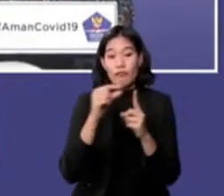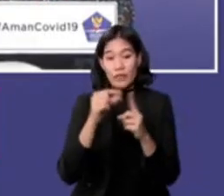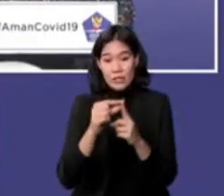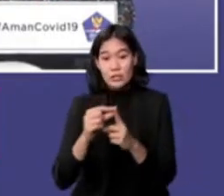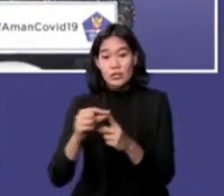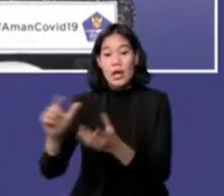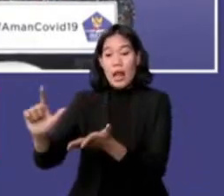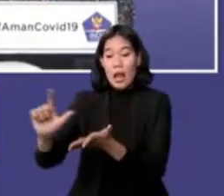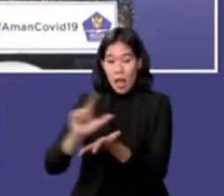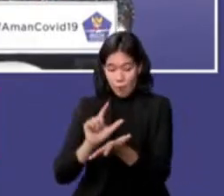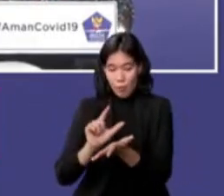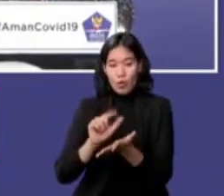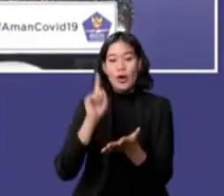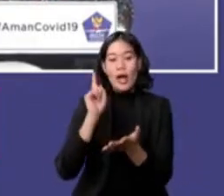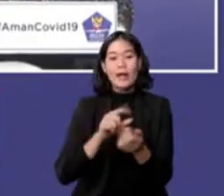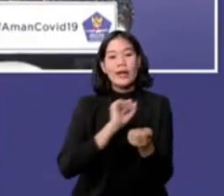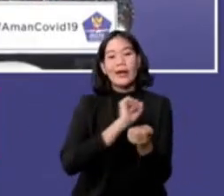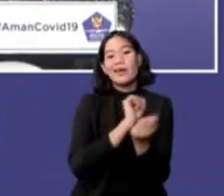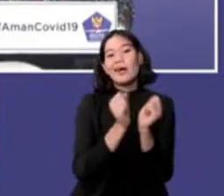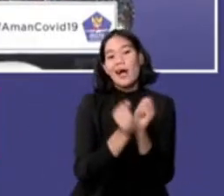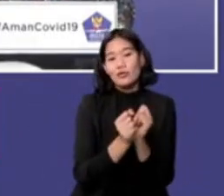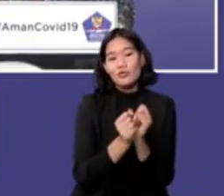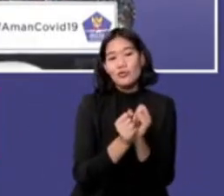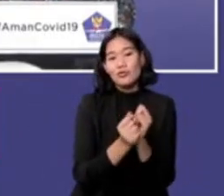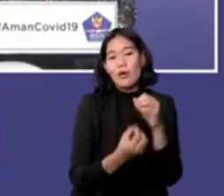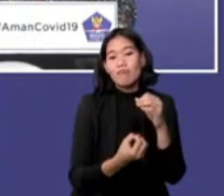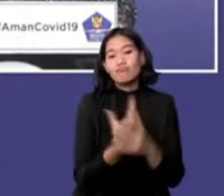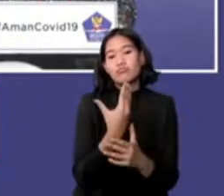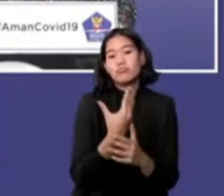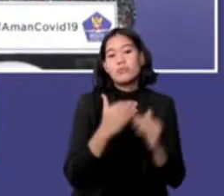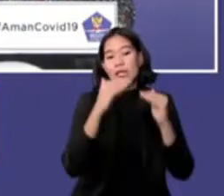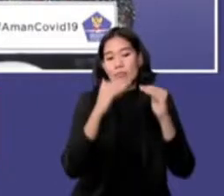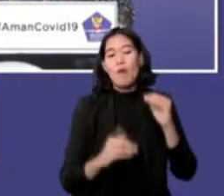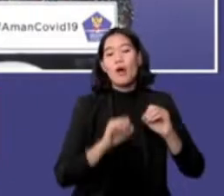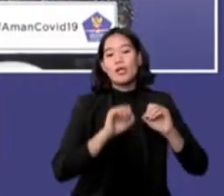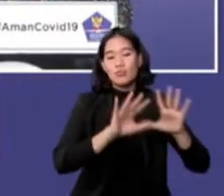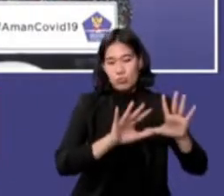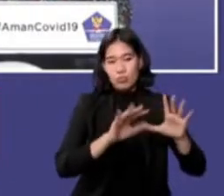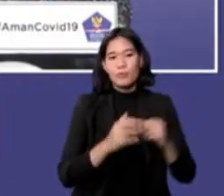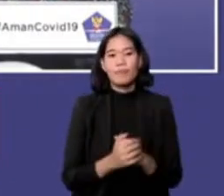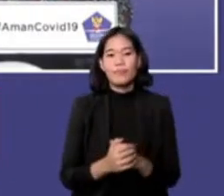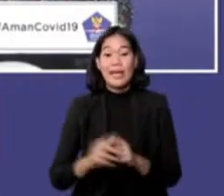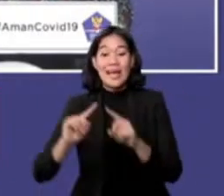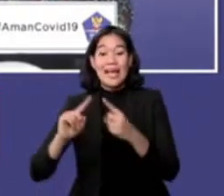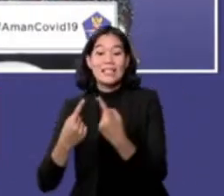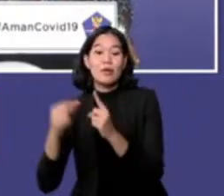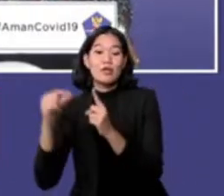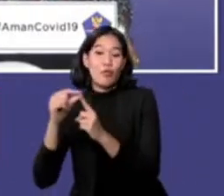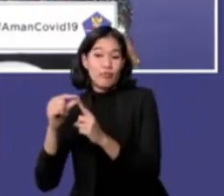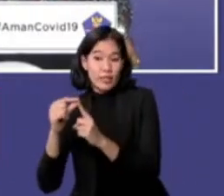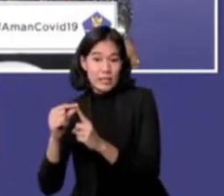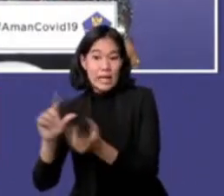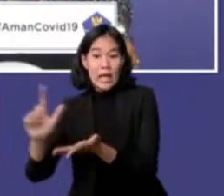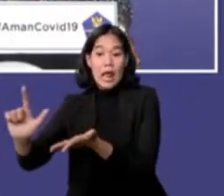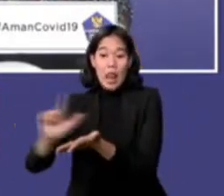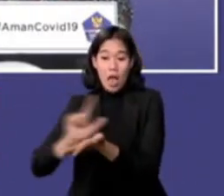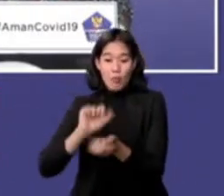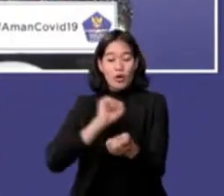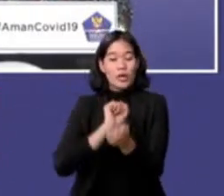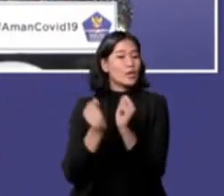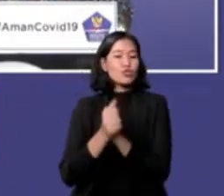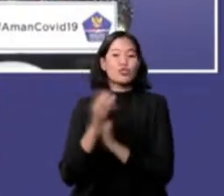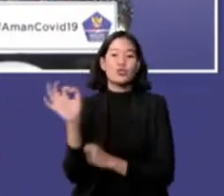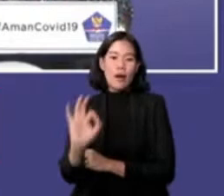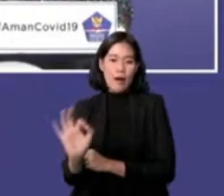yang melaporkan penambahan kasus di bawah 10. Bahkan ada 11 provinsi yang hari ini sama sekali tidak melaporkan